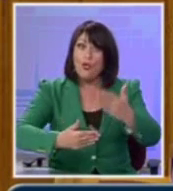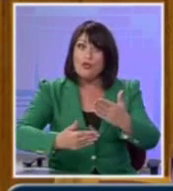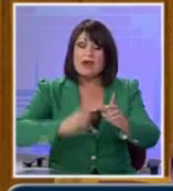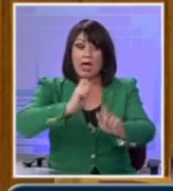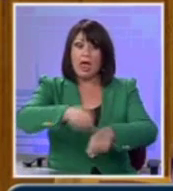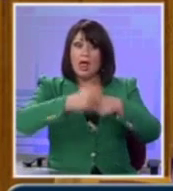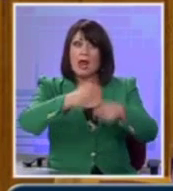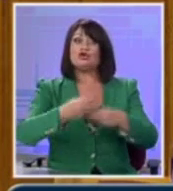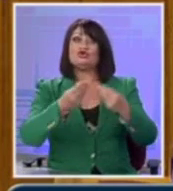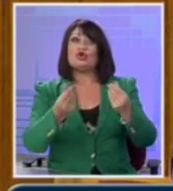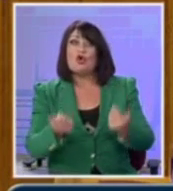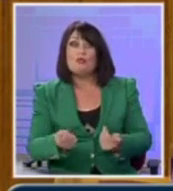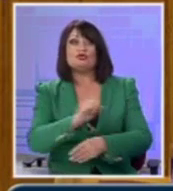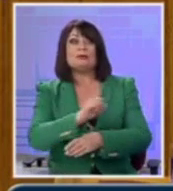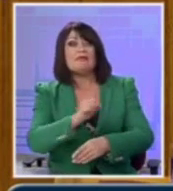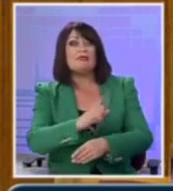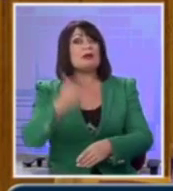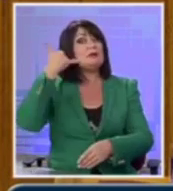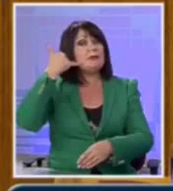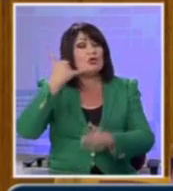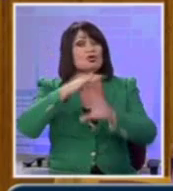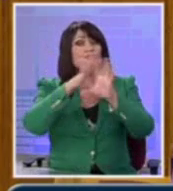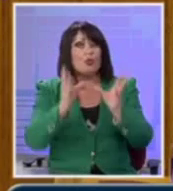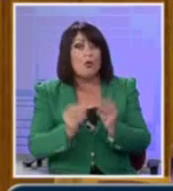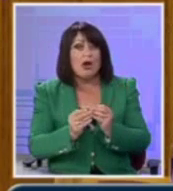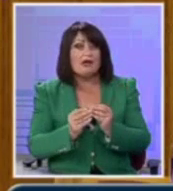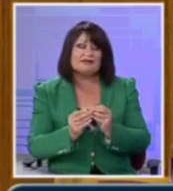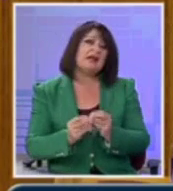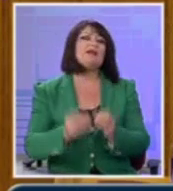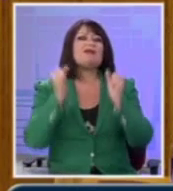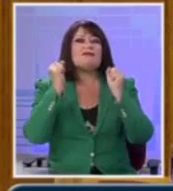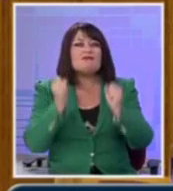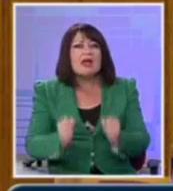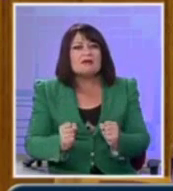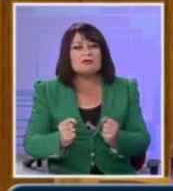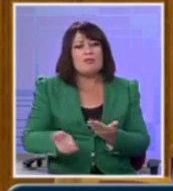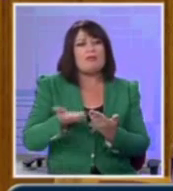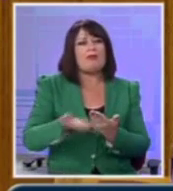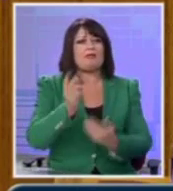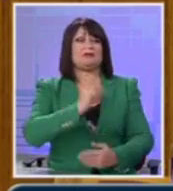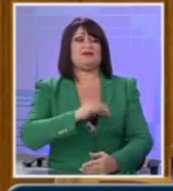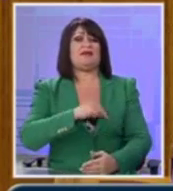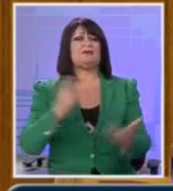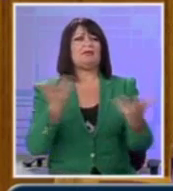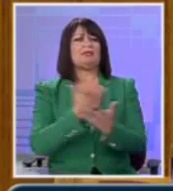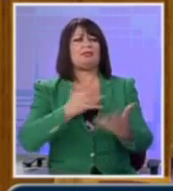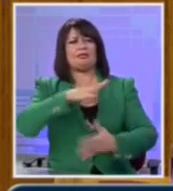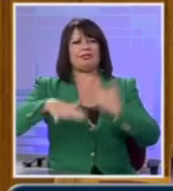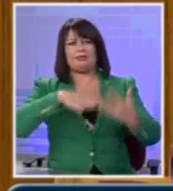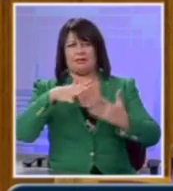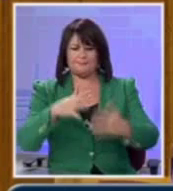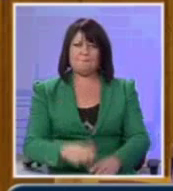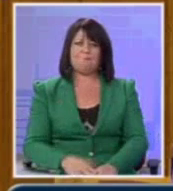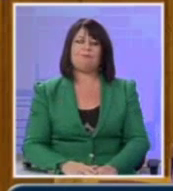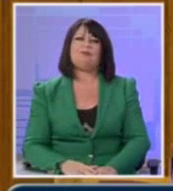έργων, οι μεταφορές και οι τηλεπικοινωνίες αποτέλεσαν τον κύριο πυλώνα εξυπηρέτησης συμφερόντων και αδιαφάνειας.